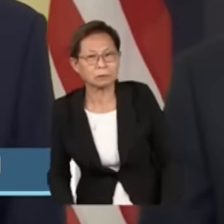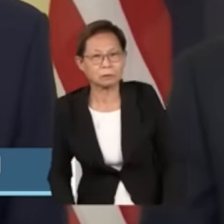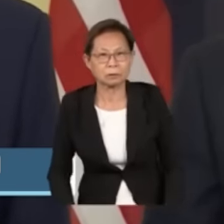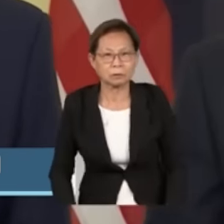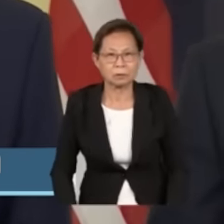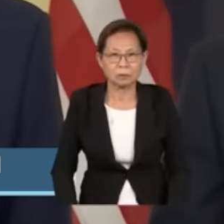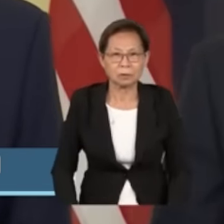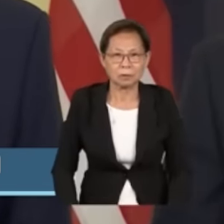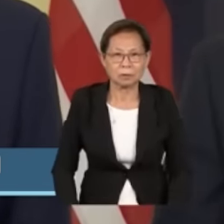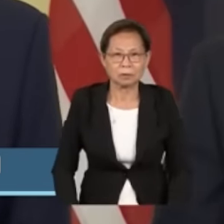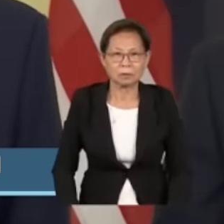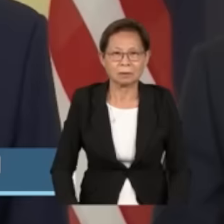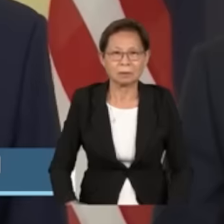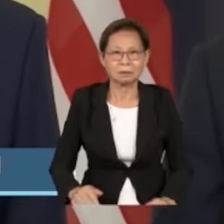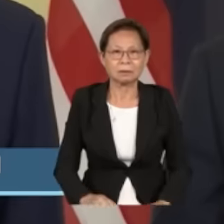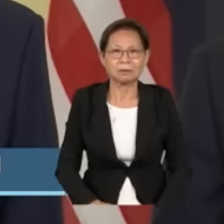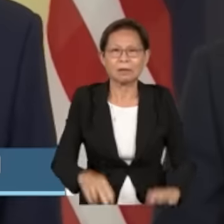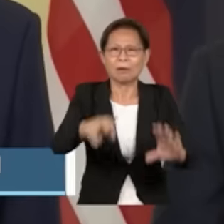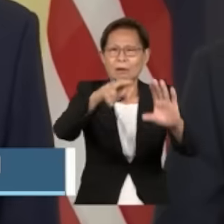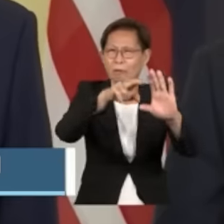Kursi itu di peringkat akhir.